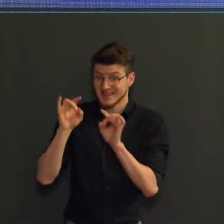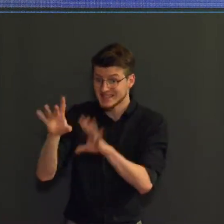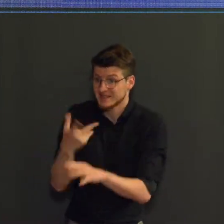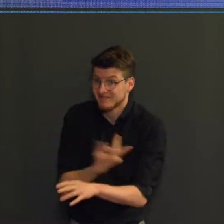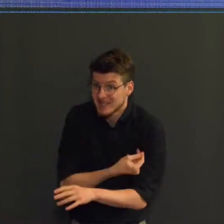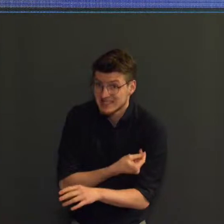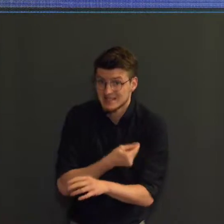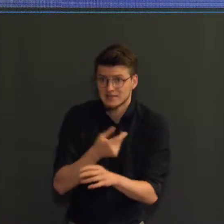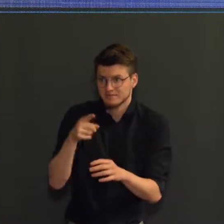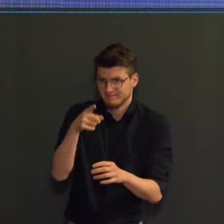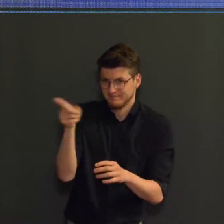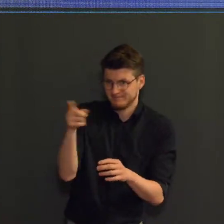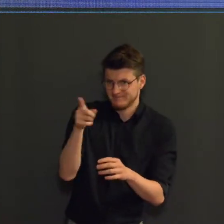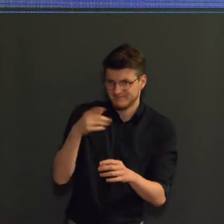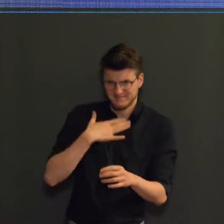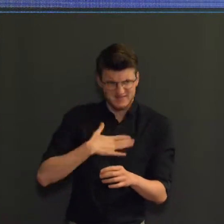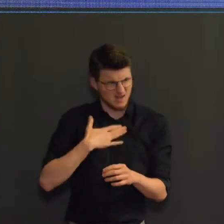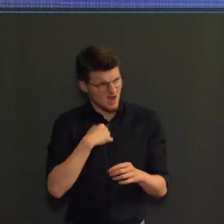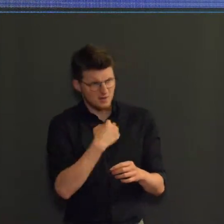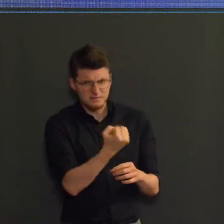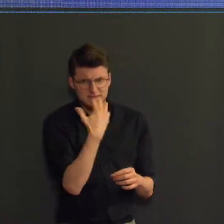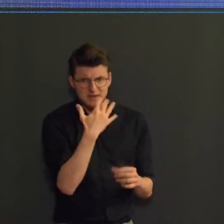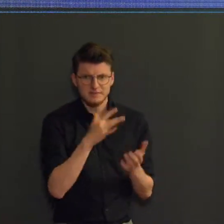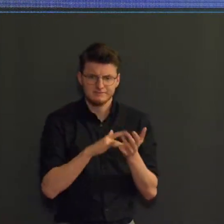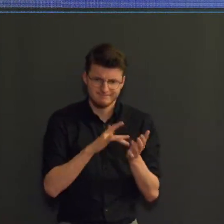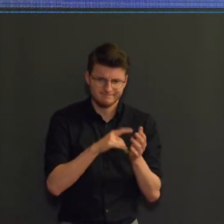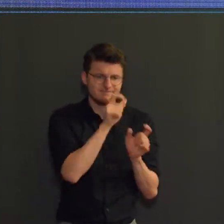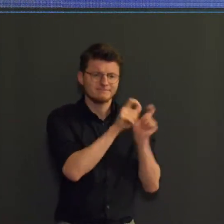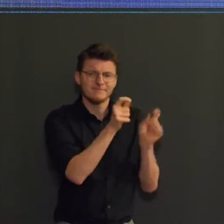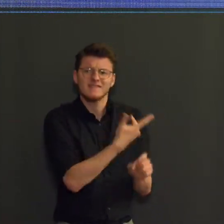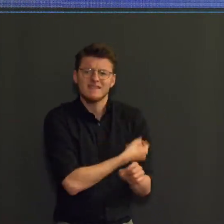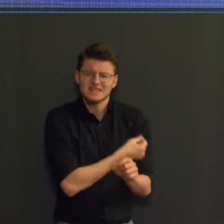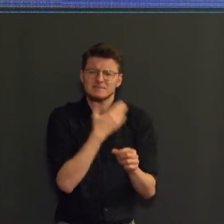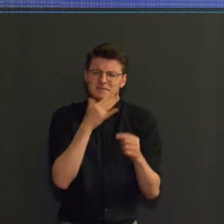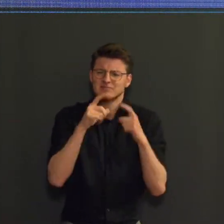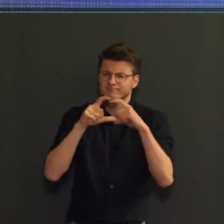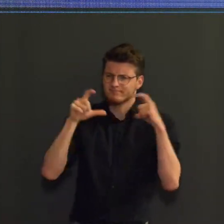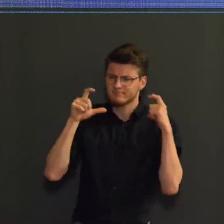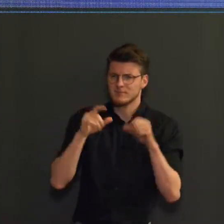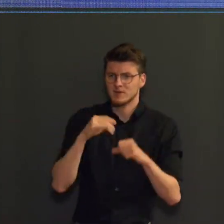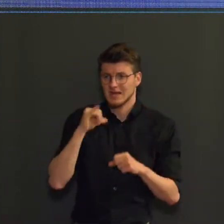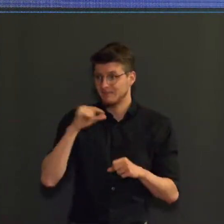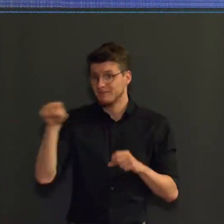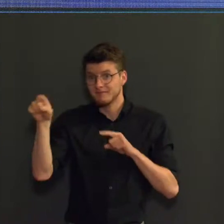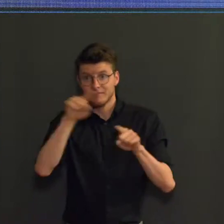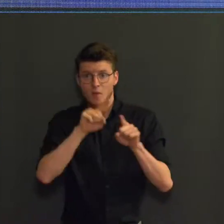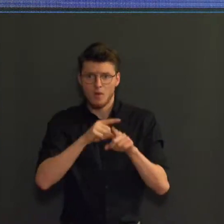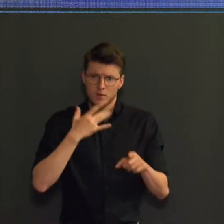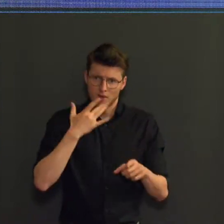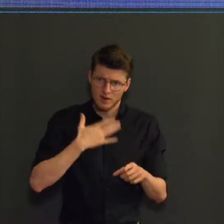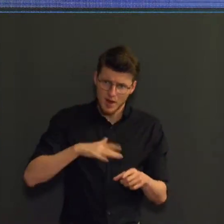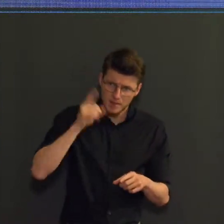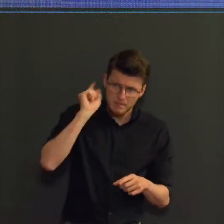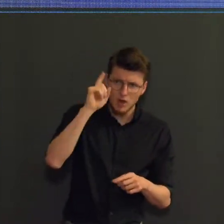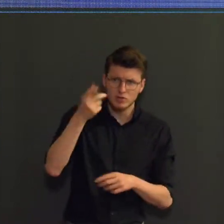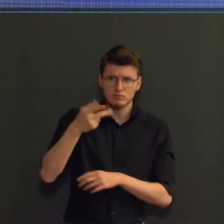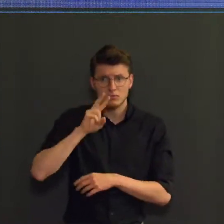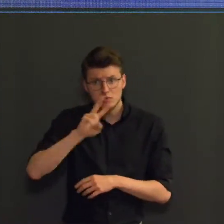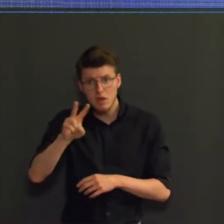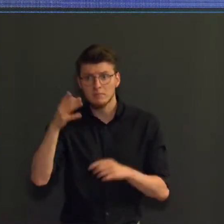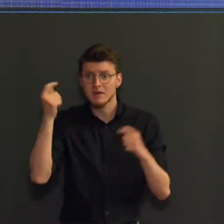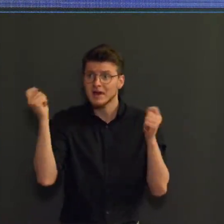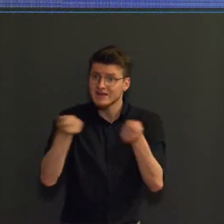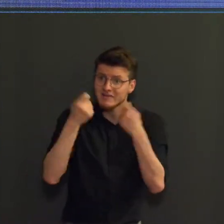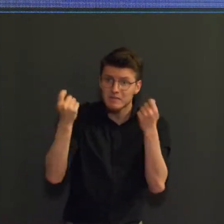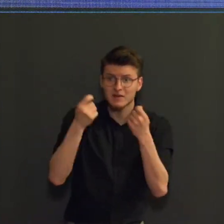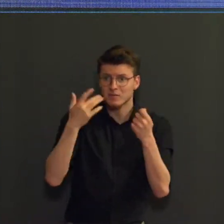willen besmet worden. Die mensen willen ook gebruik maken van de openbare ruimte of deelnemen aan een evenement. En dan is het toch goed dat we met